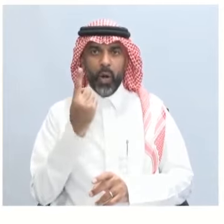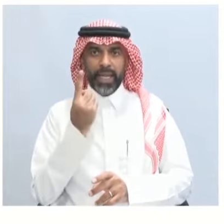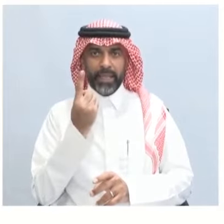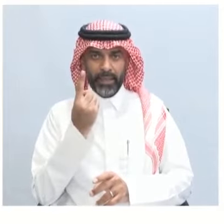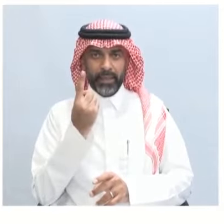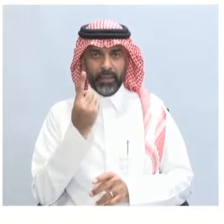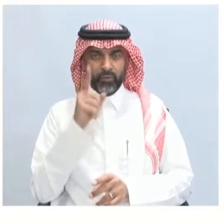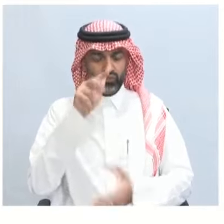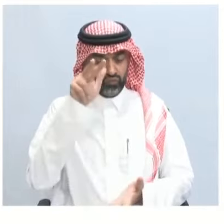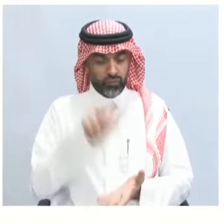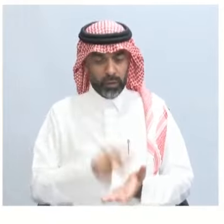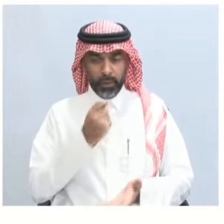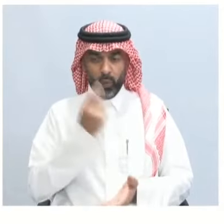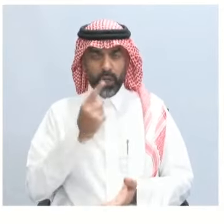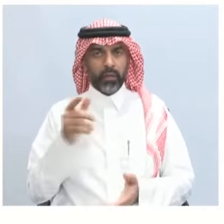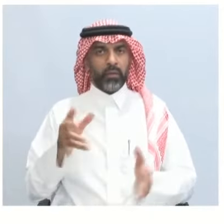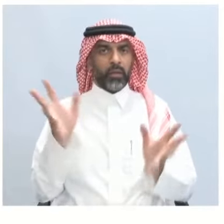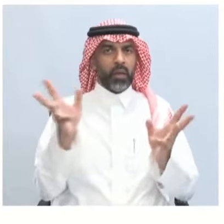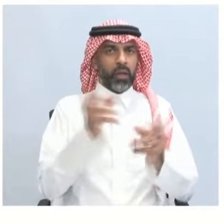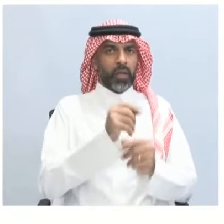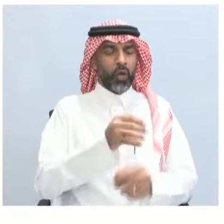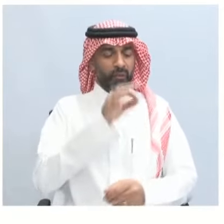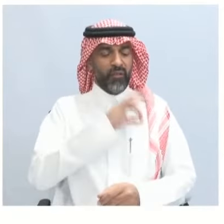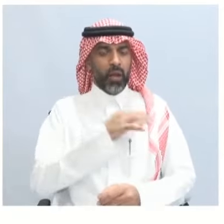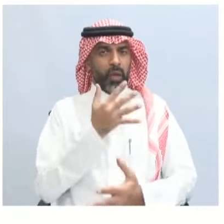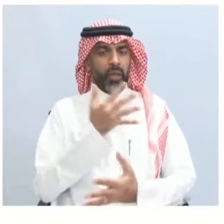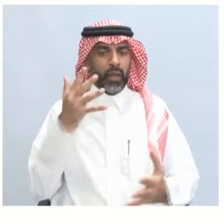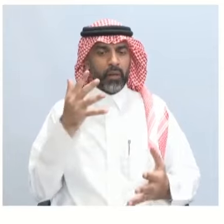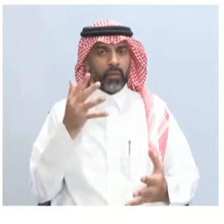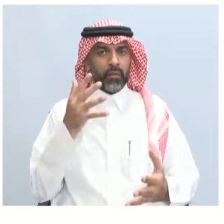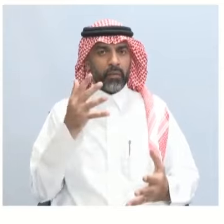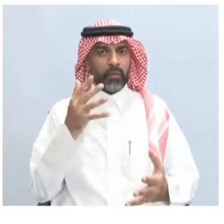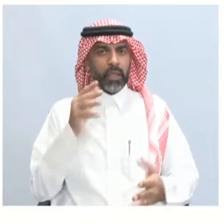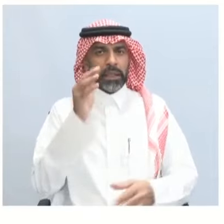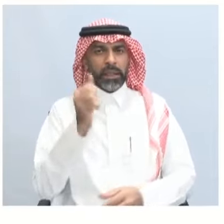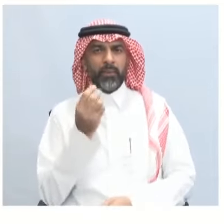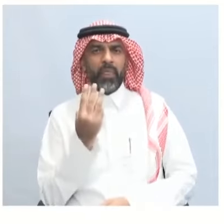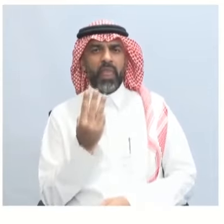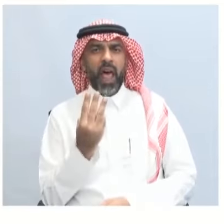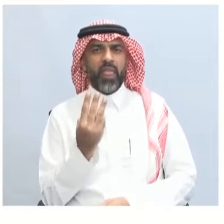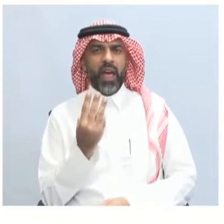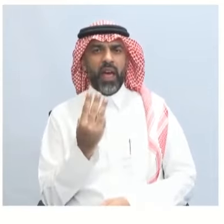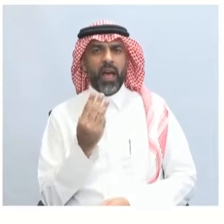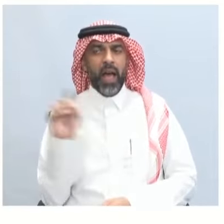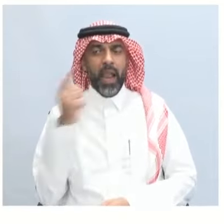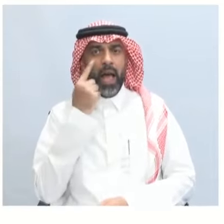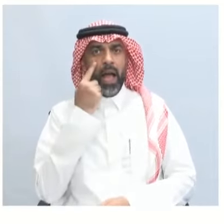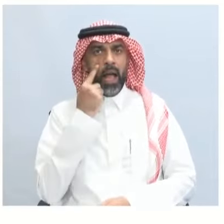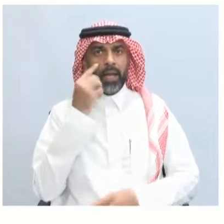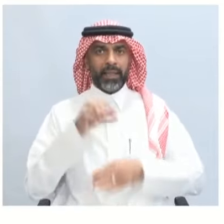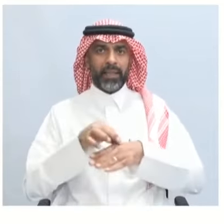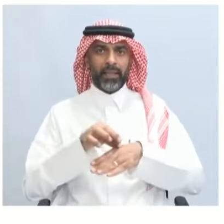يطبق التوحيد يحقق نتائج وثمار نريد ان نذكر ثلاثه من هذه النتائج التي مرت